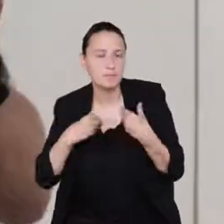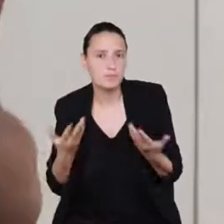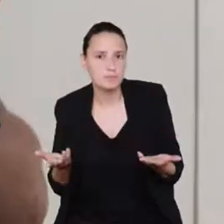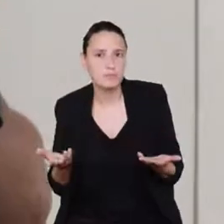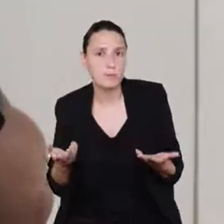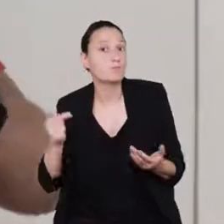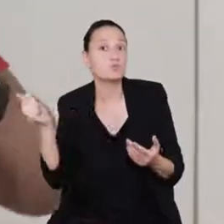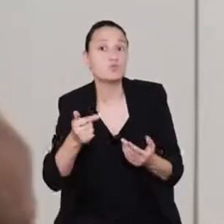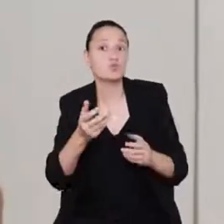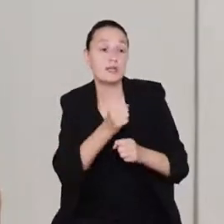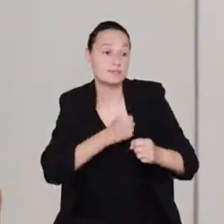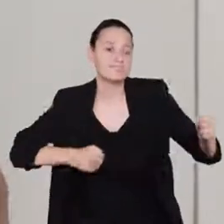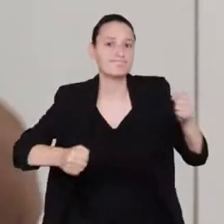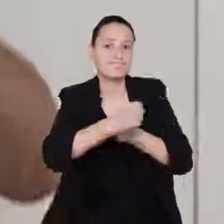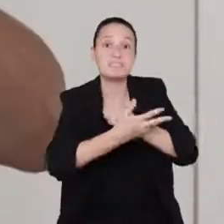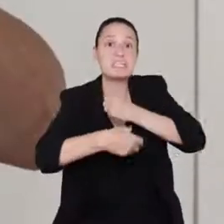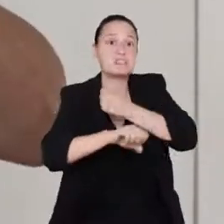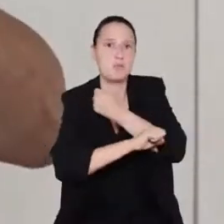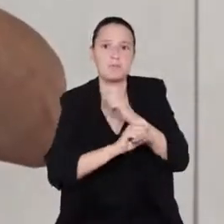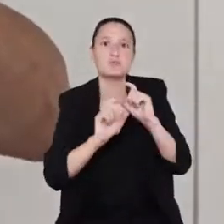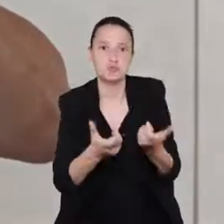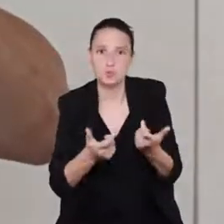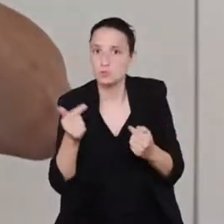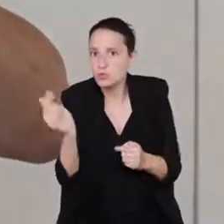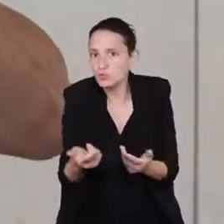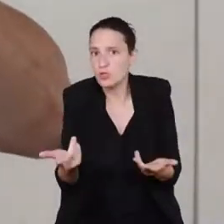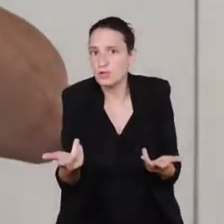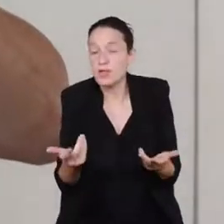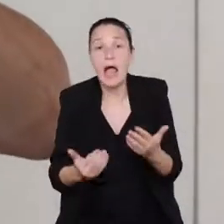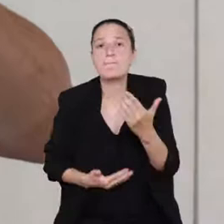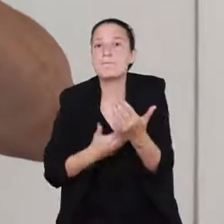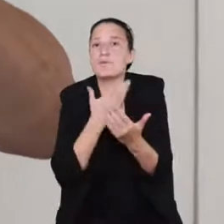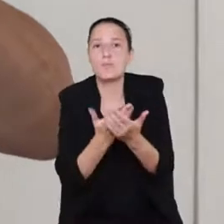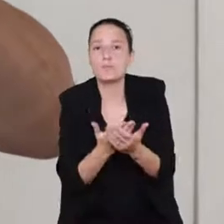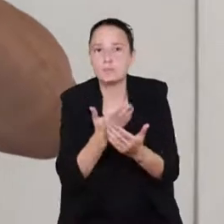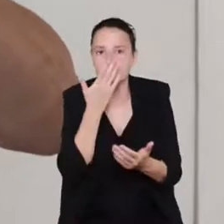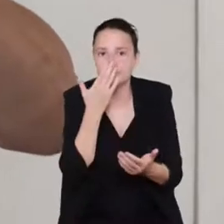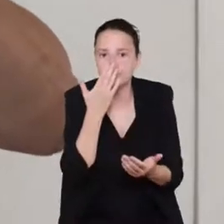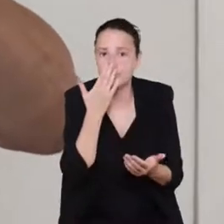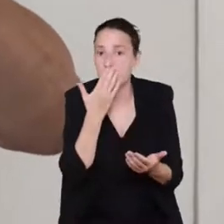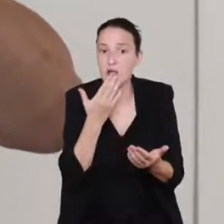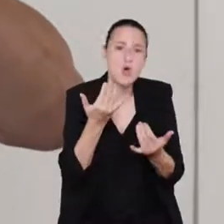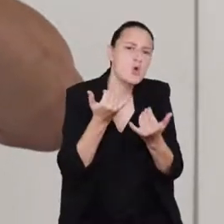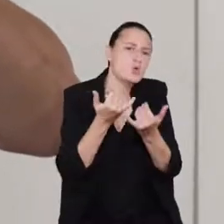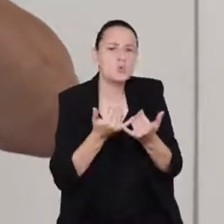go było czymś zastąpić i propozycje, te propozycje to były różne